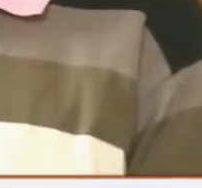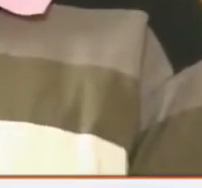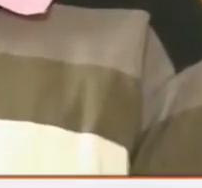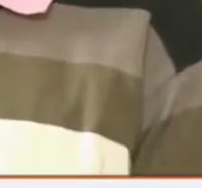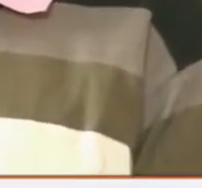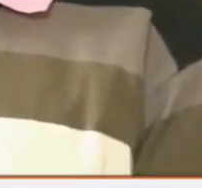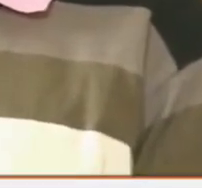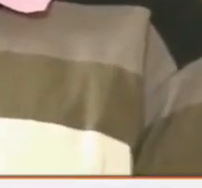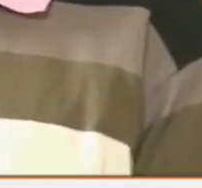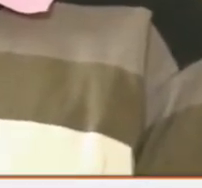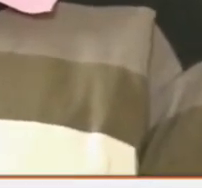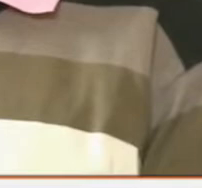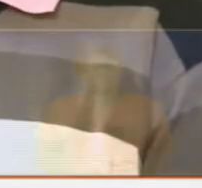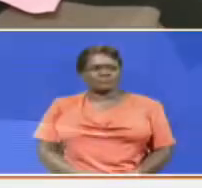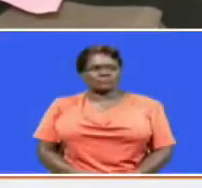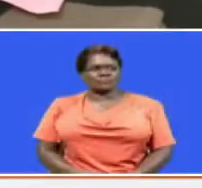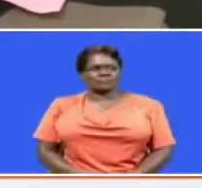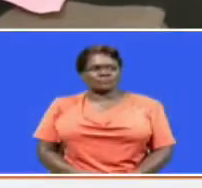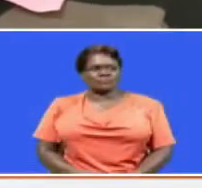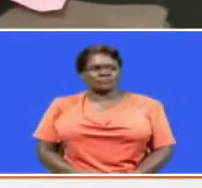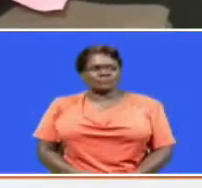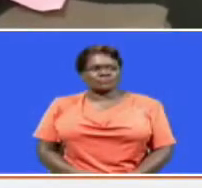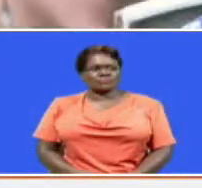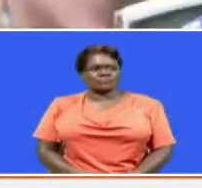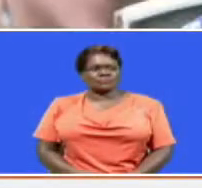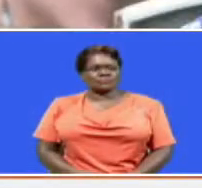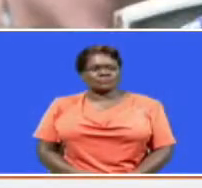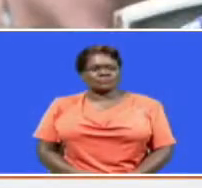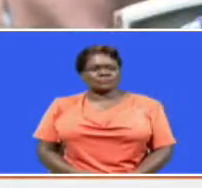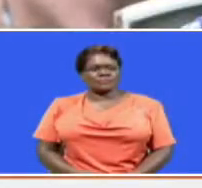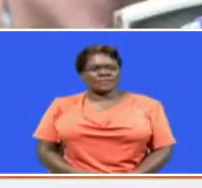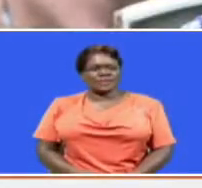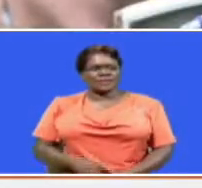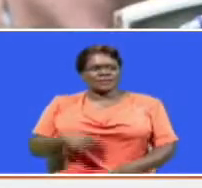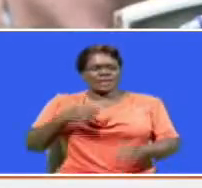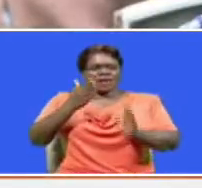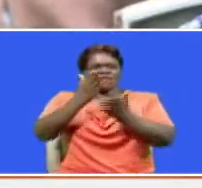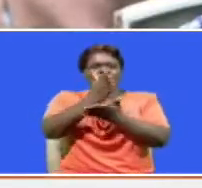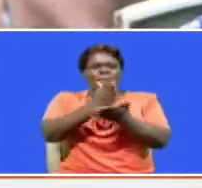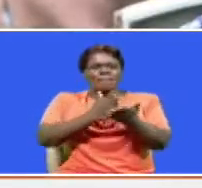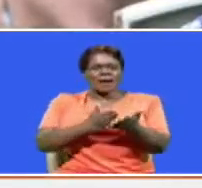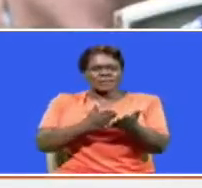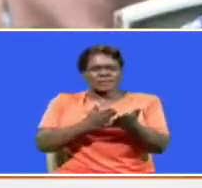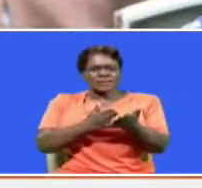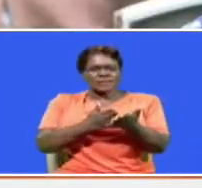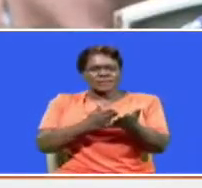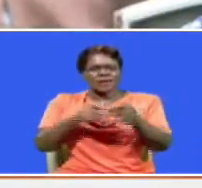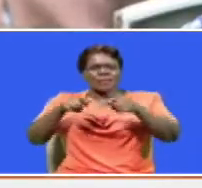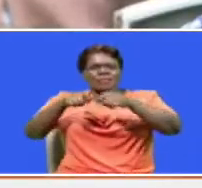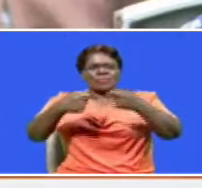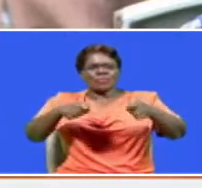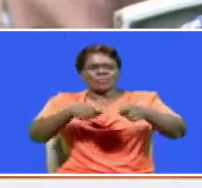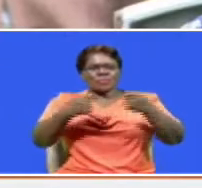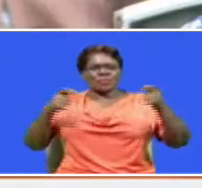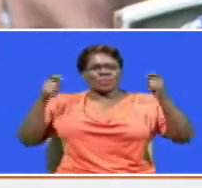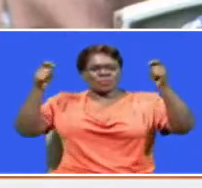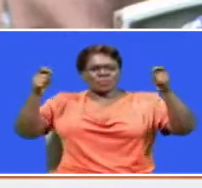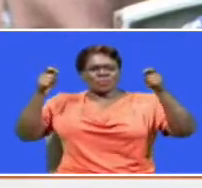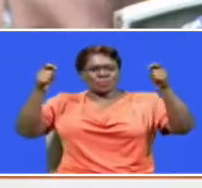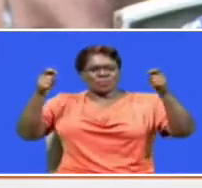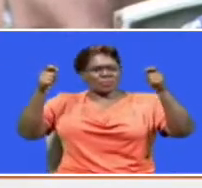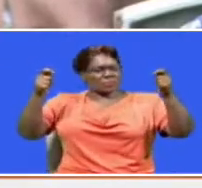waandamanaji na polisi na pia kuharibiwa kwa mali ya umma. We are not part and partial of the destructive protests